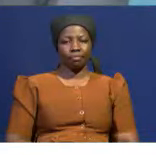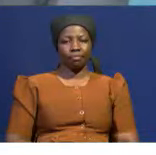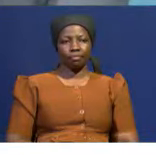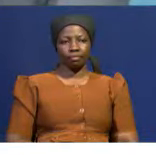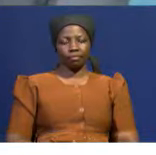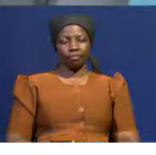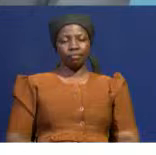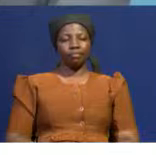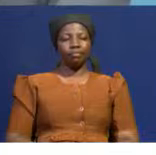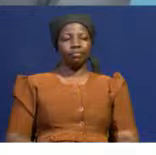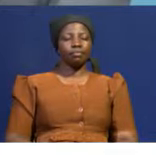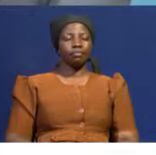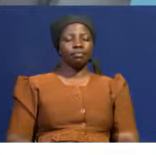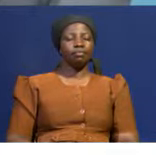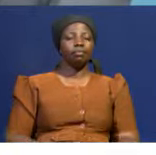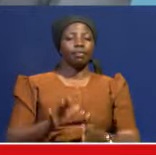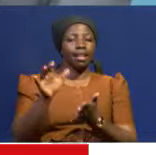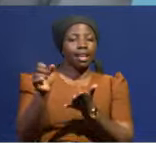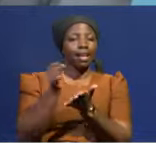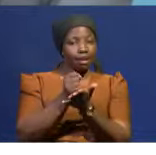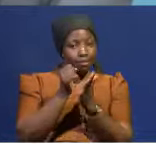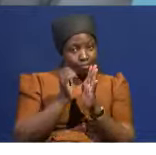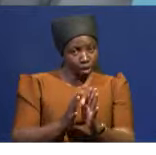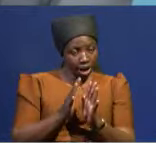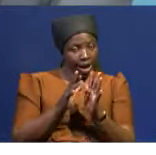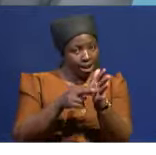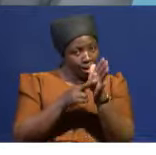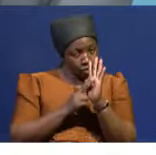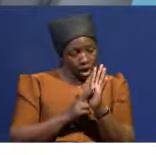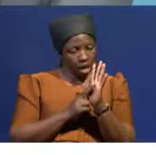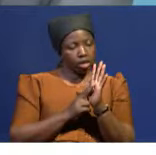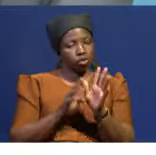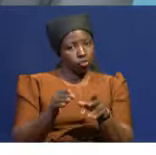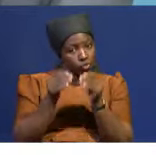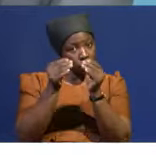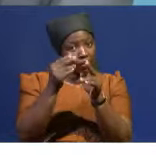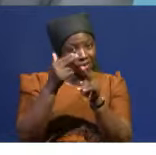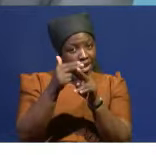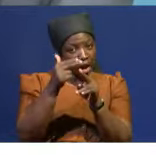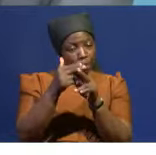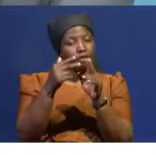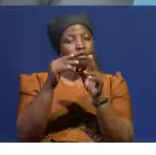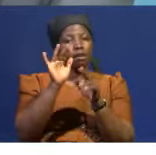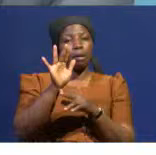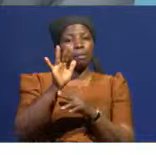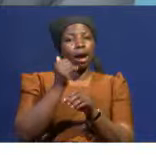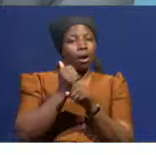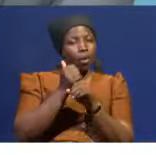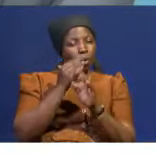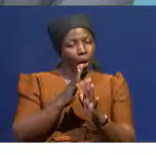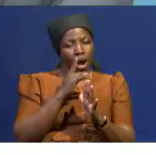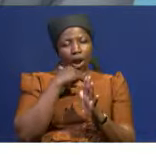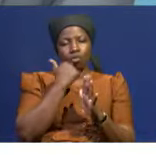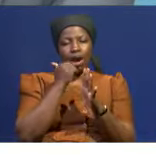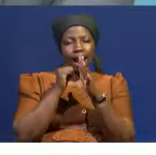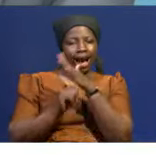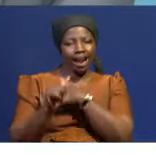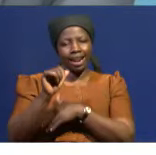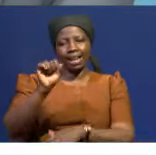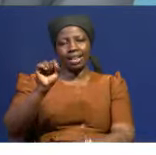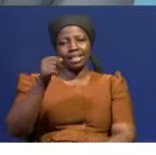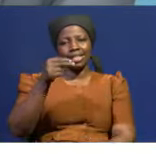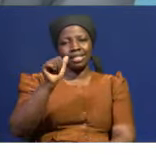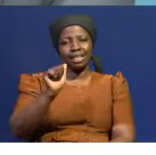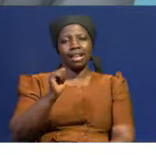Na waajiri wametakiwa kuorodhesha majina ya wafanyikazi wao walio chini ya bima mpya ya afya SHA ili waweze